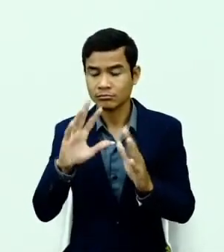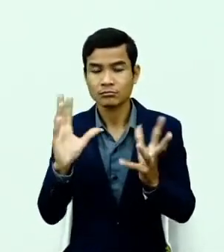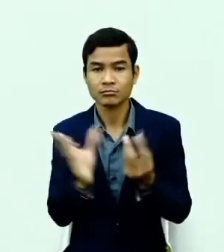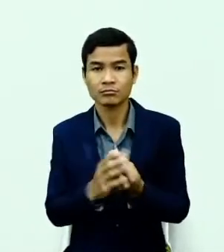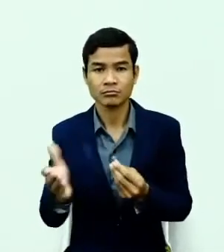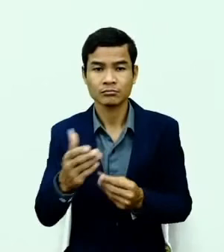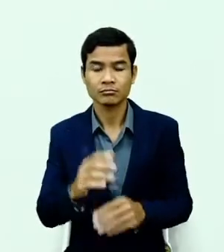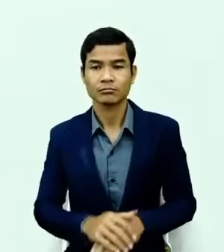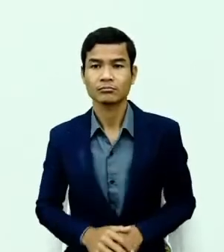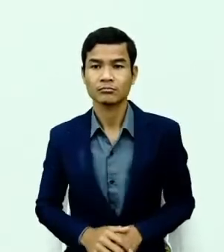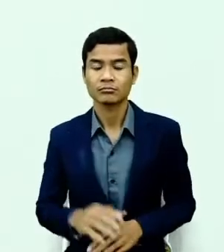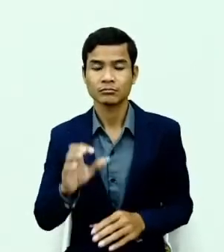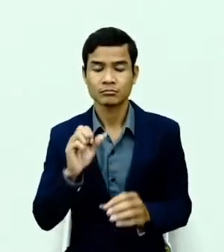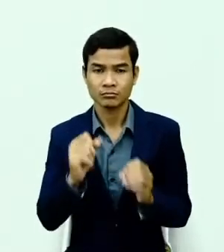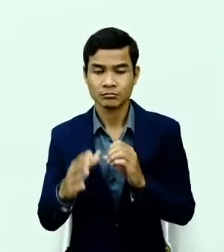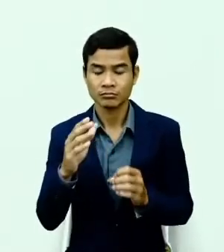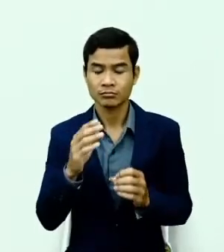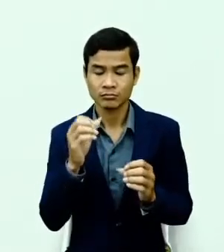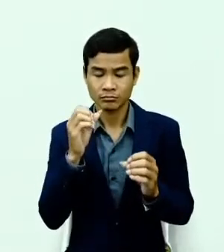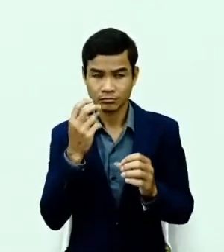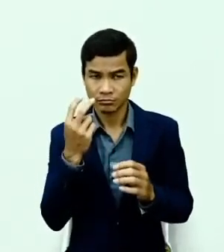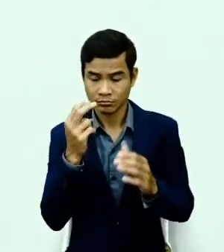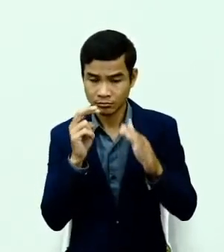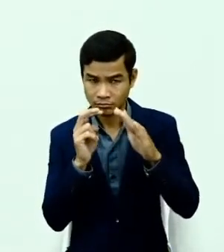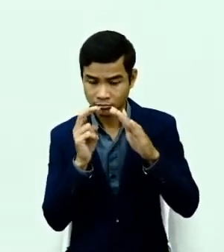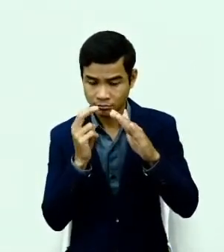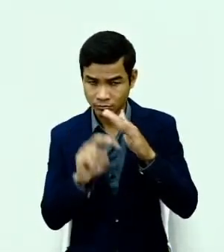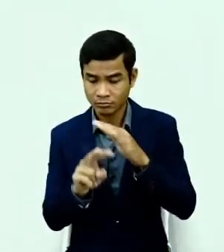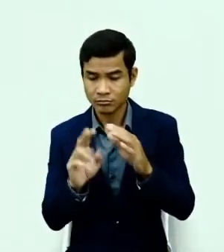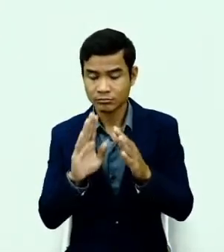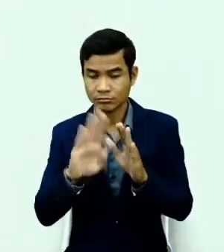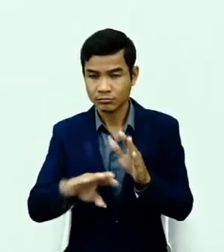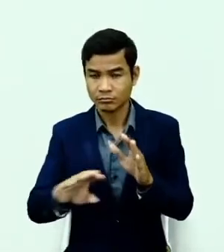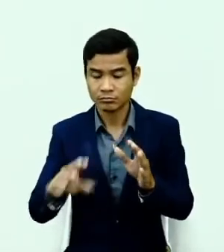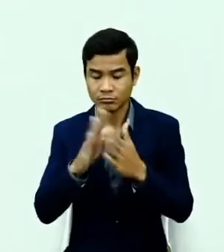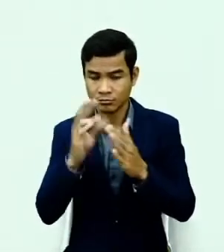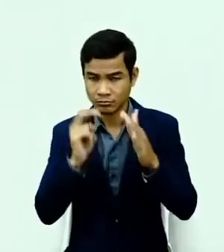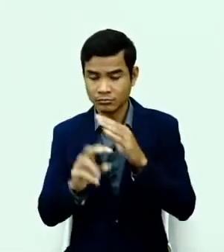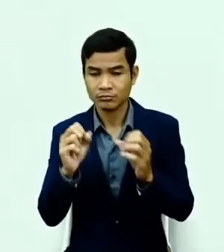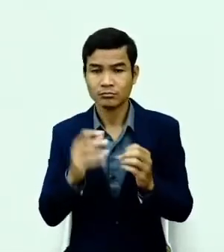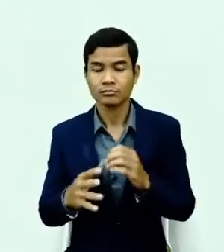ចាកូនចាប់ផ្ដើមទស្សទាយអ្នកគ្រូទុកពេលឲ្យកូនទស្សទាយចាចាប់ផ្ដើម